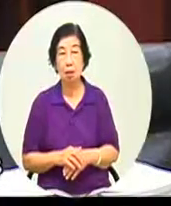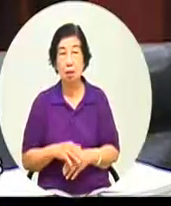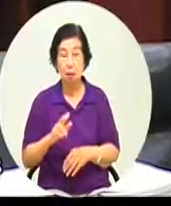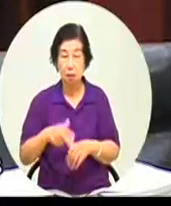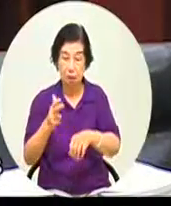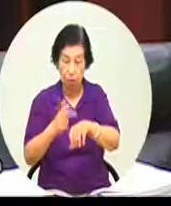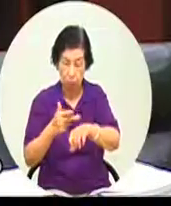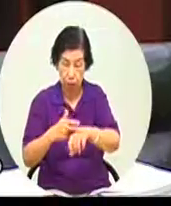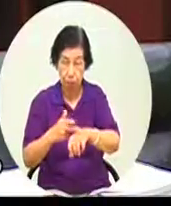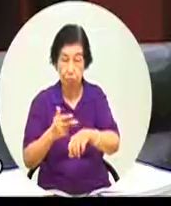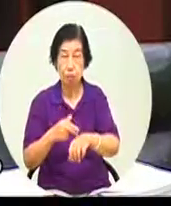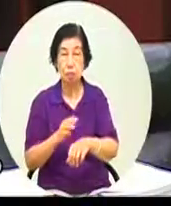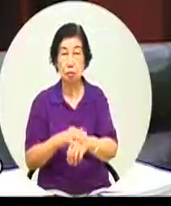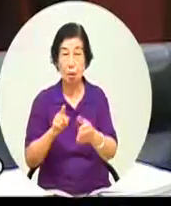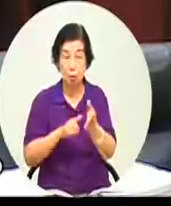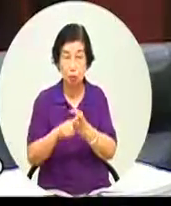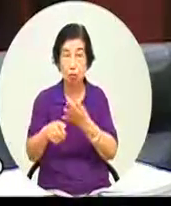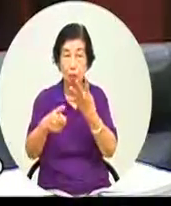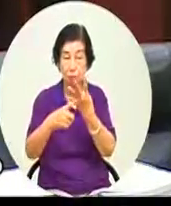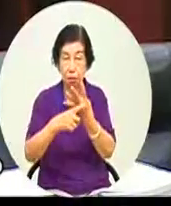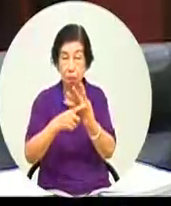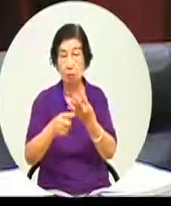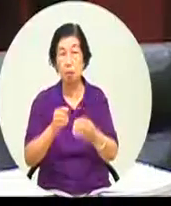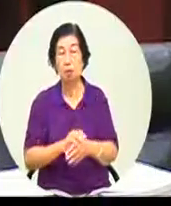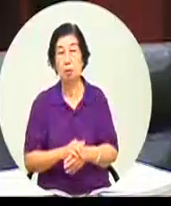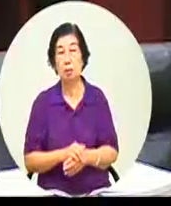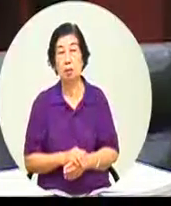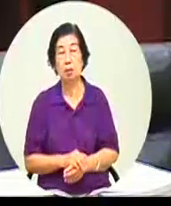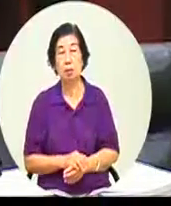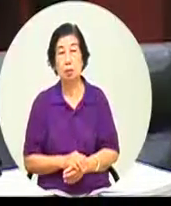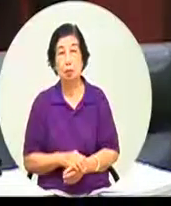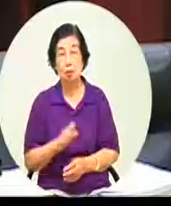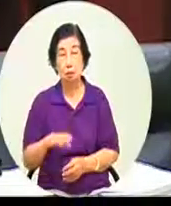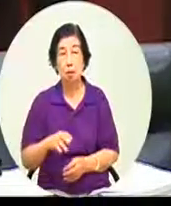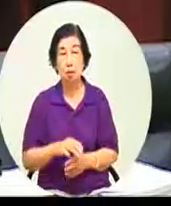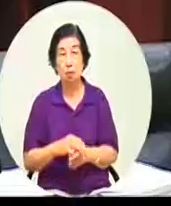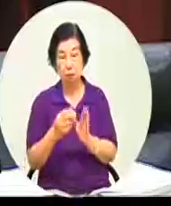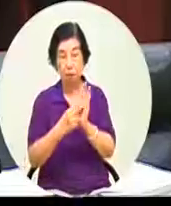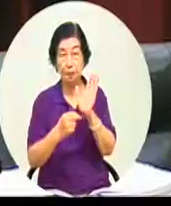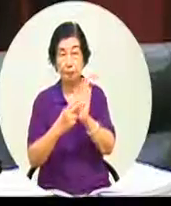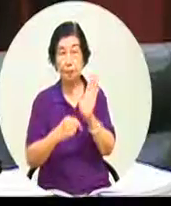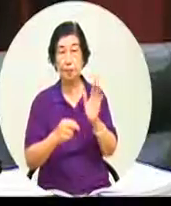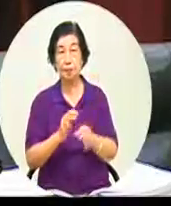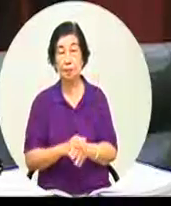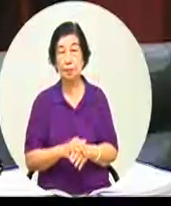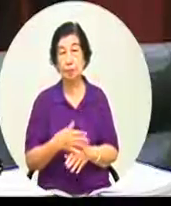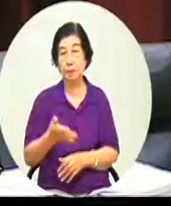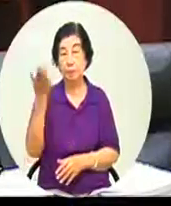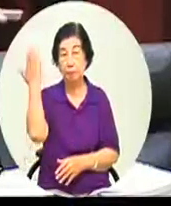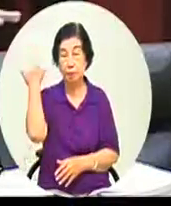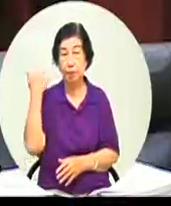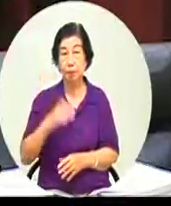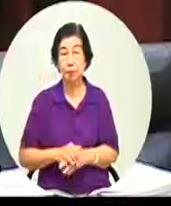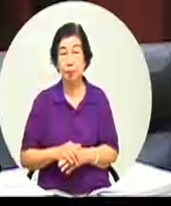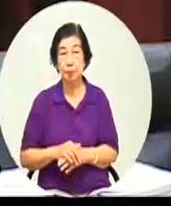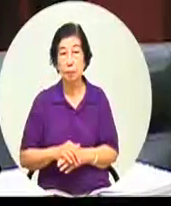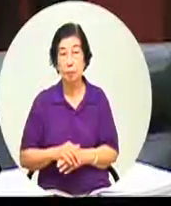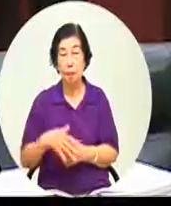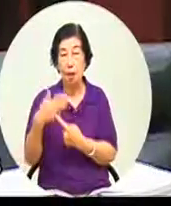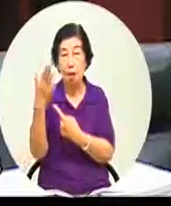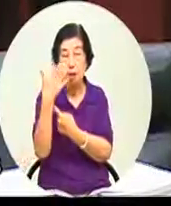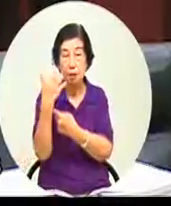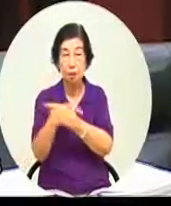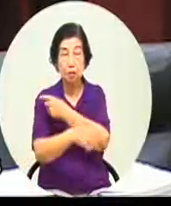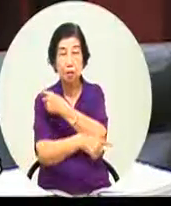因顾问公司他的专业，我比一个例予你听啦。 我较早伫基尾山开啊，我有种一